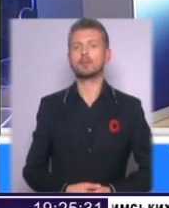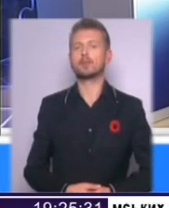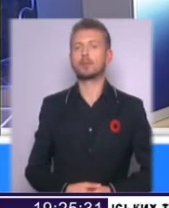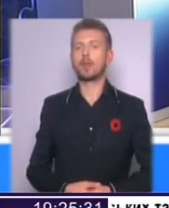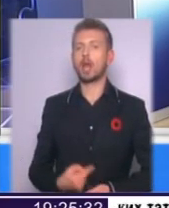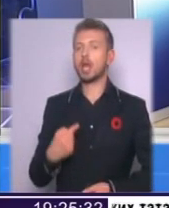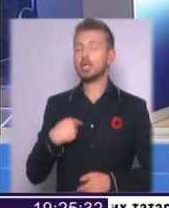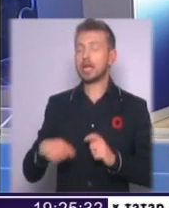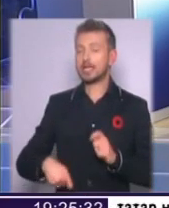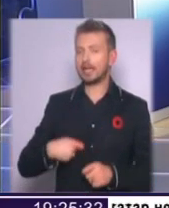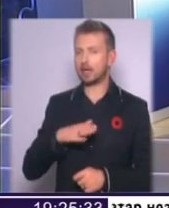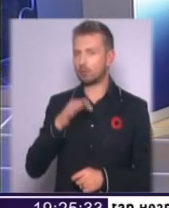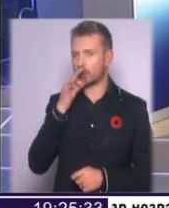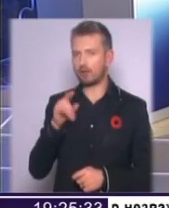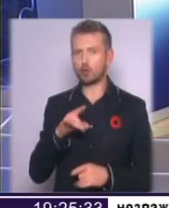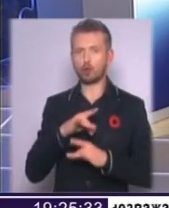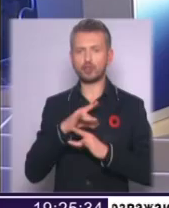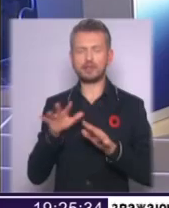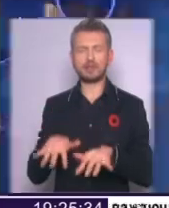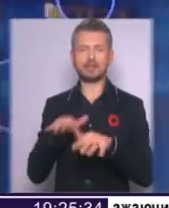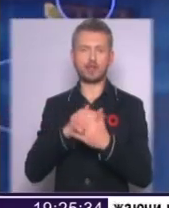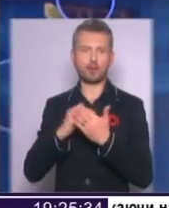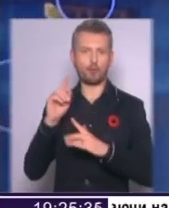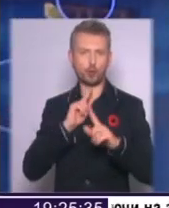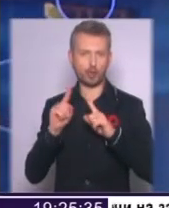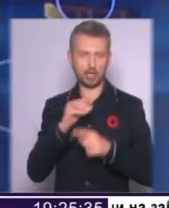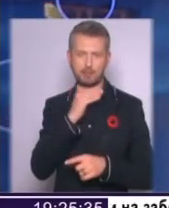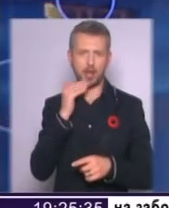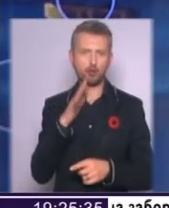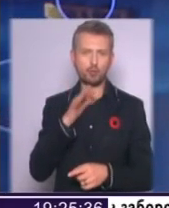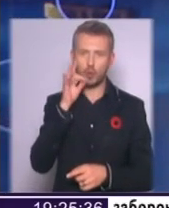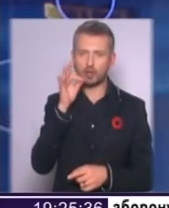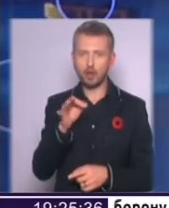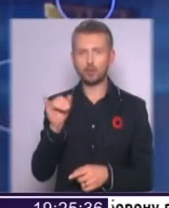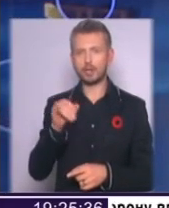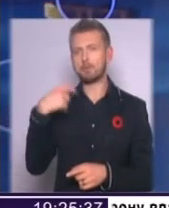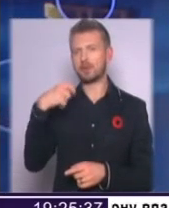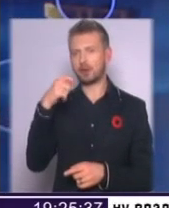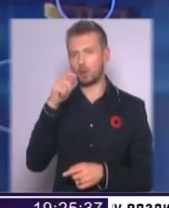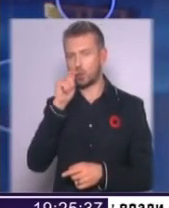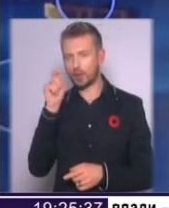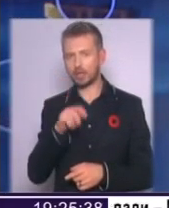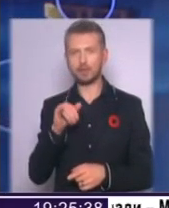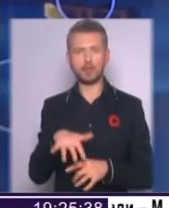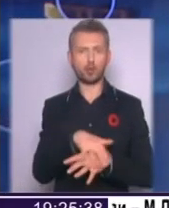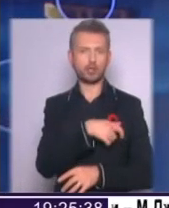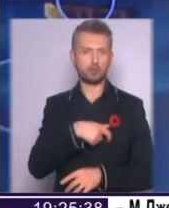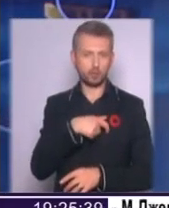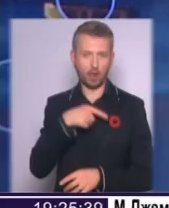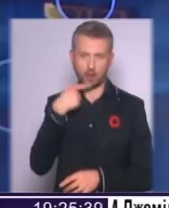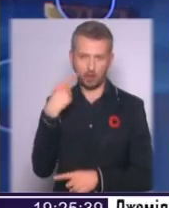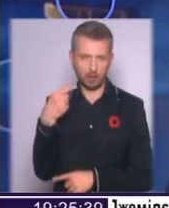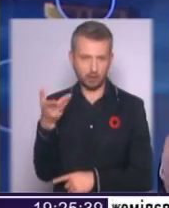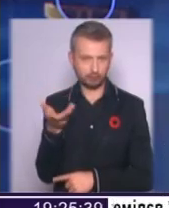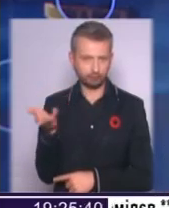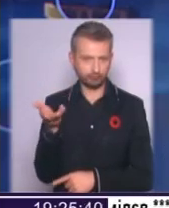участь. Я не даремно сказав, що от урочисте засідання Верховної Ради. Багато було сказано і президентом України, і народними депутатами. Ми це все з вами